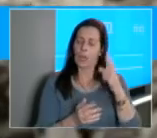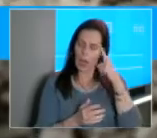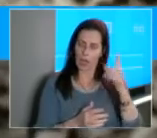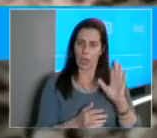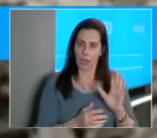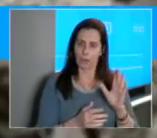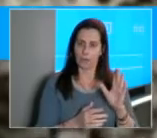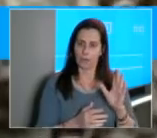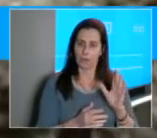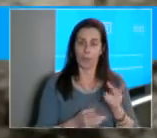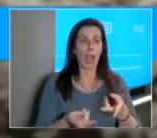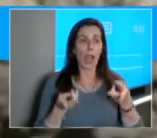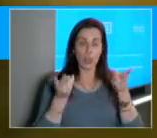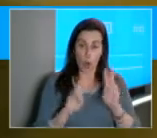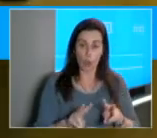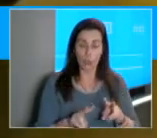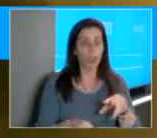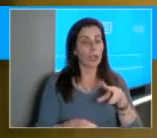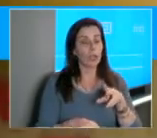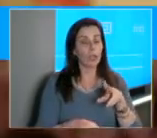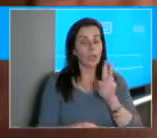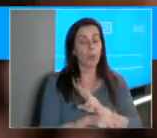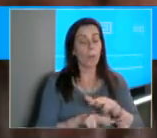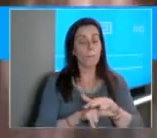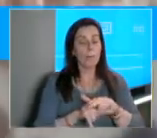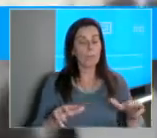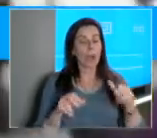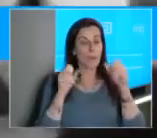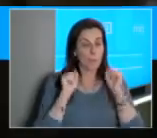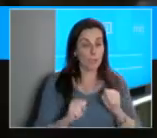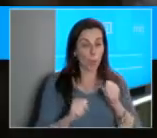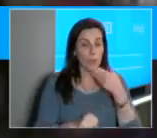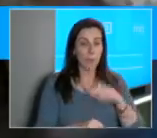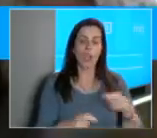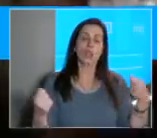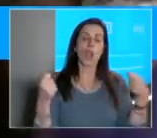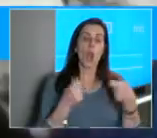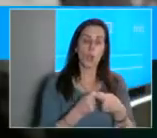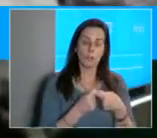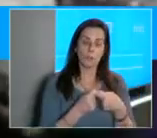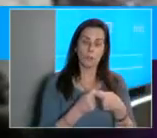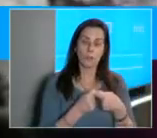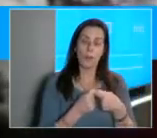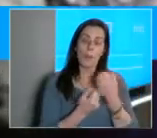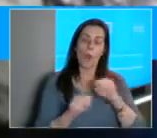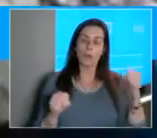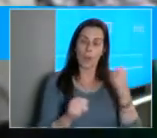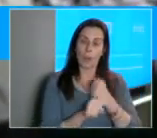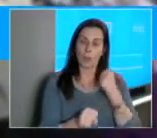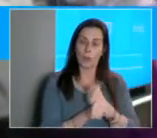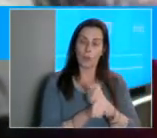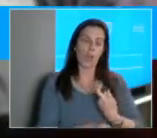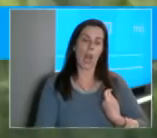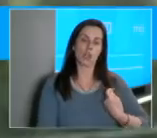לדעת, היכולת לשמר מצב ביטחוני תקין במדינת ישראל תלויה באפקטיביות ובחופש הפעולה של שירות